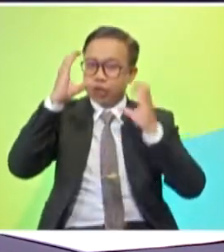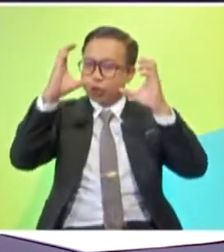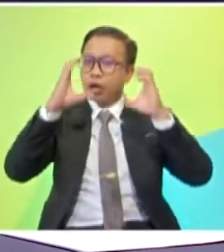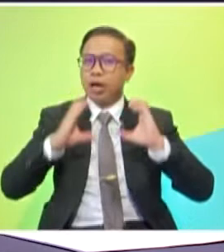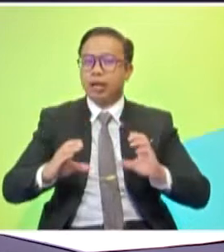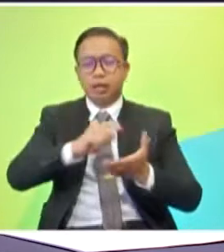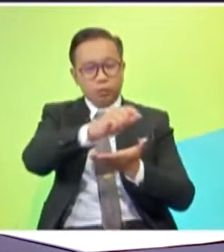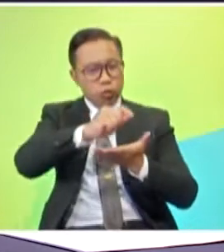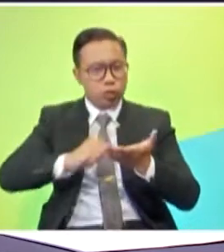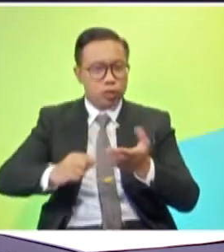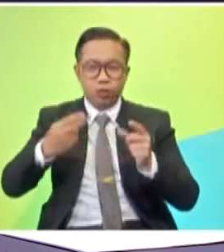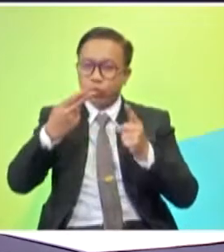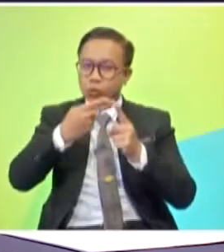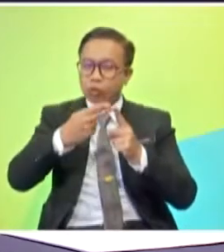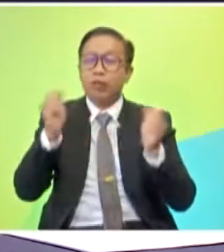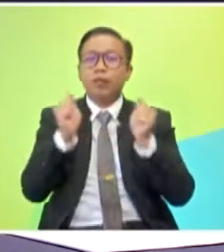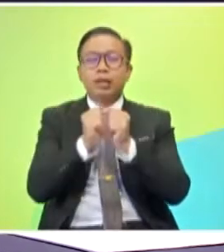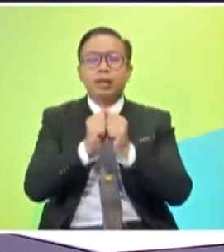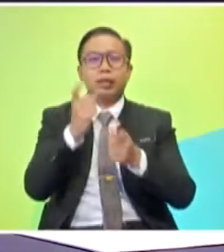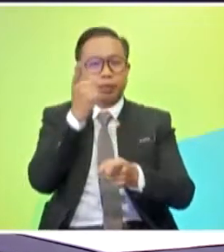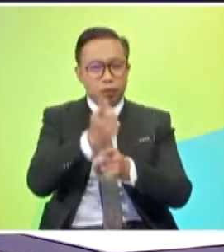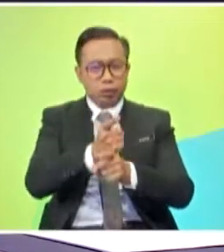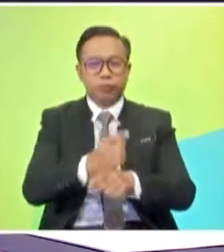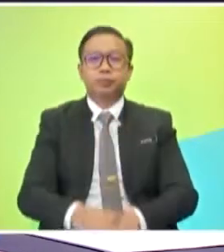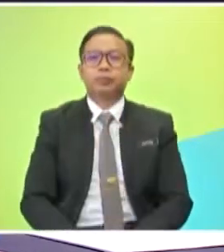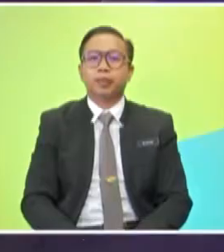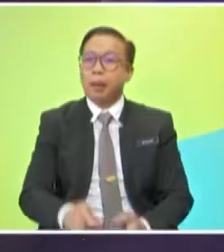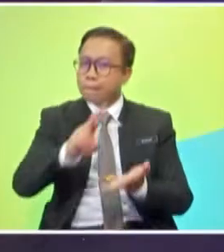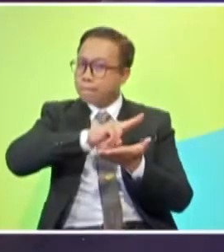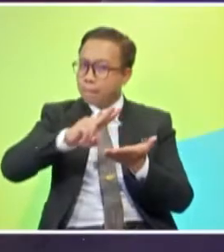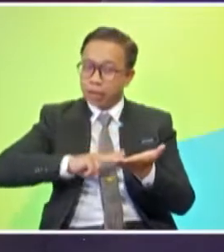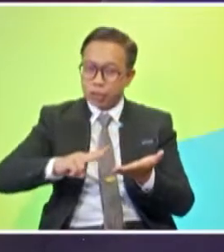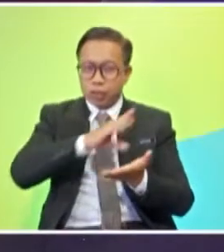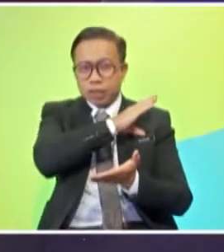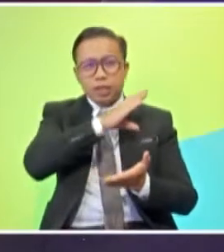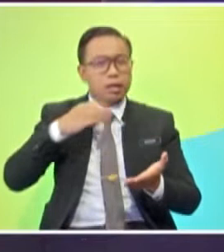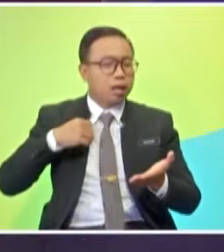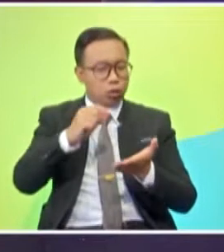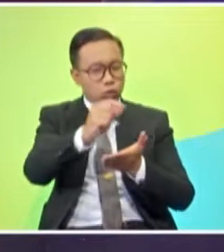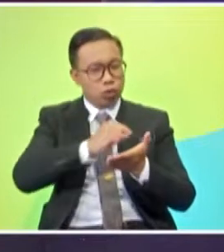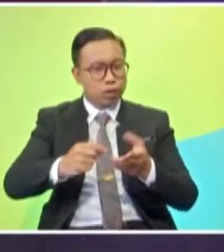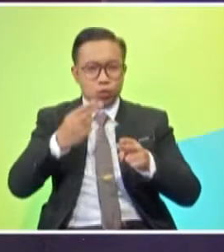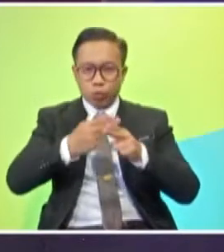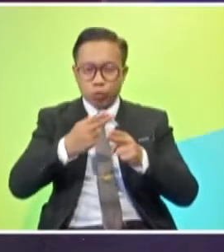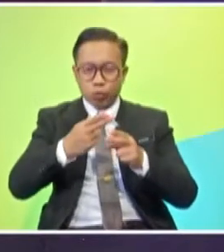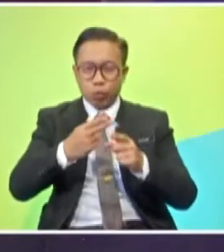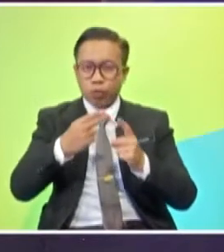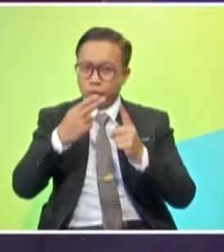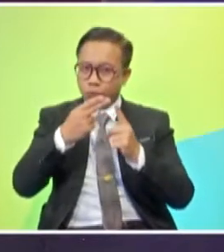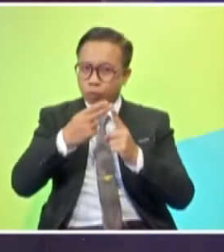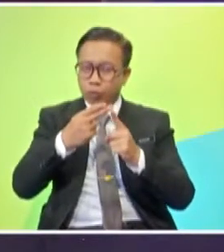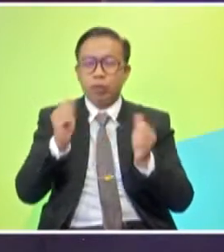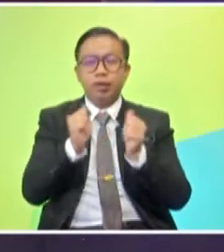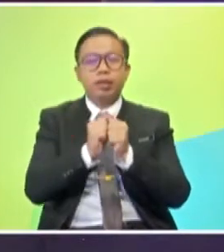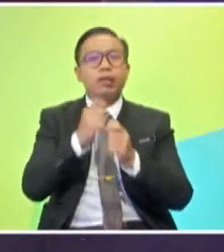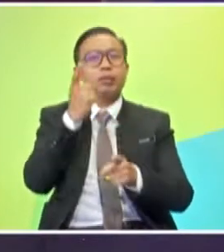menulis huruf dengan betul dan cari menulis huruf dengan betul itu aja